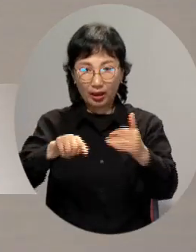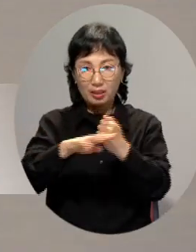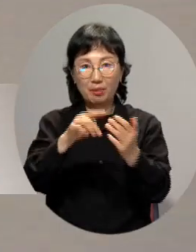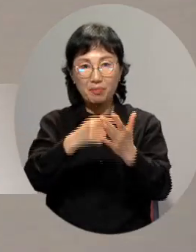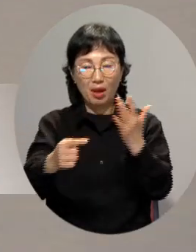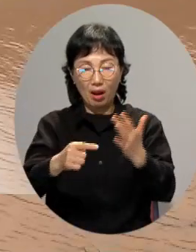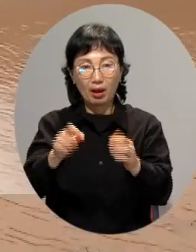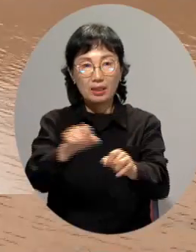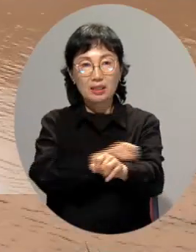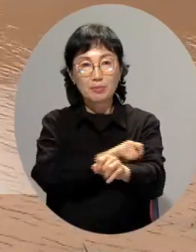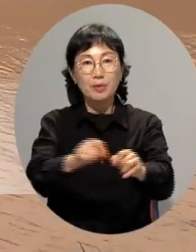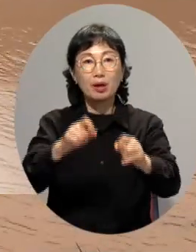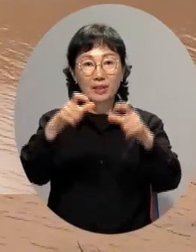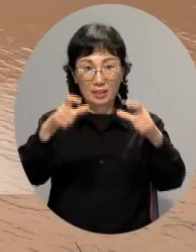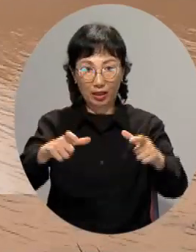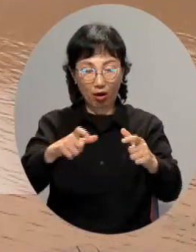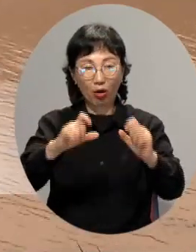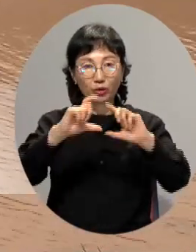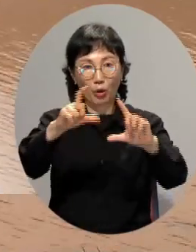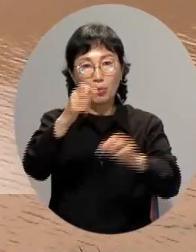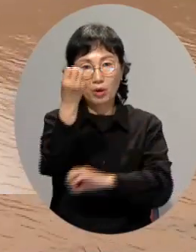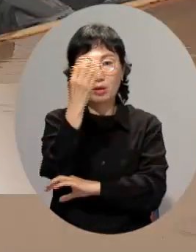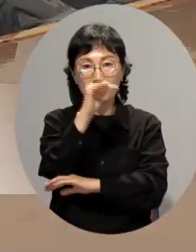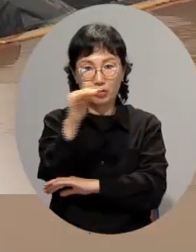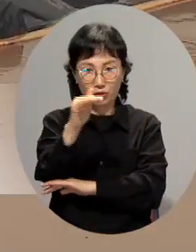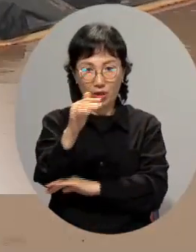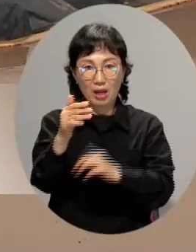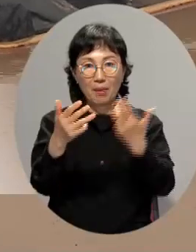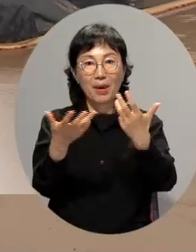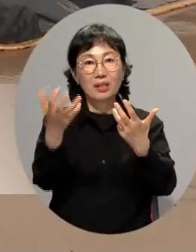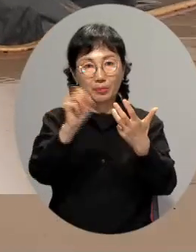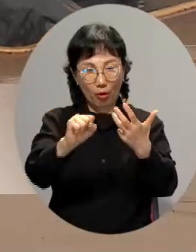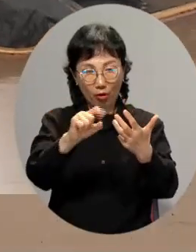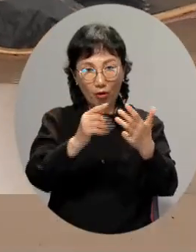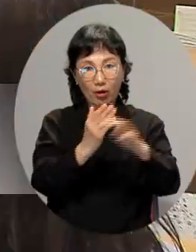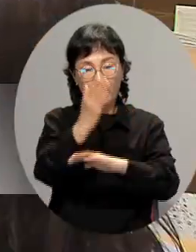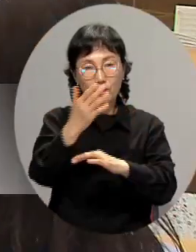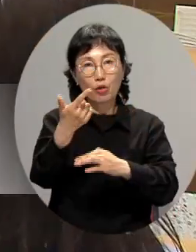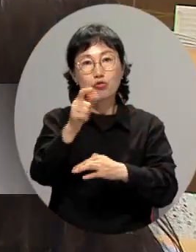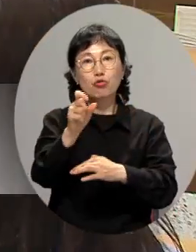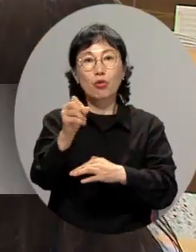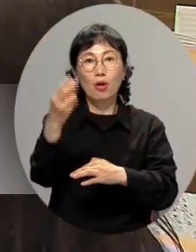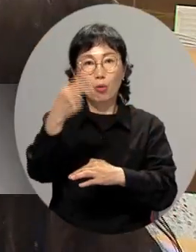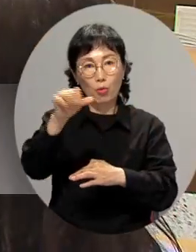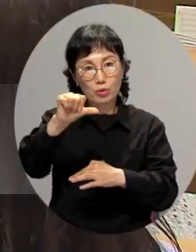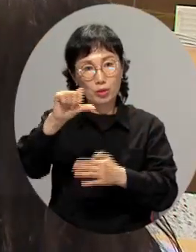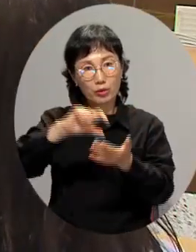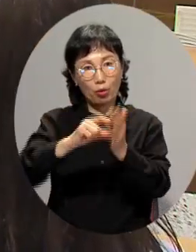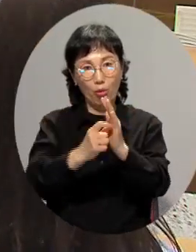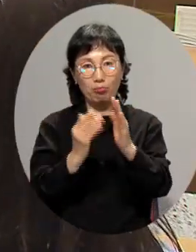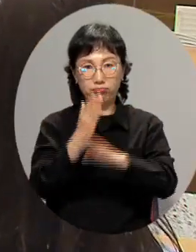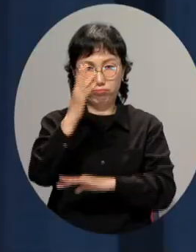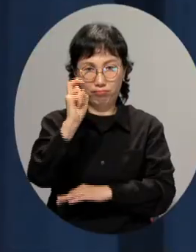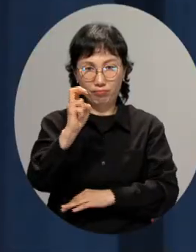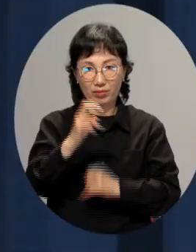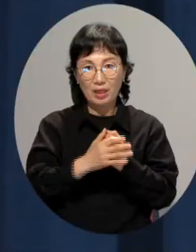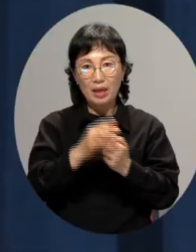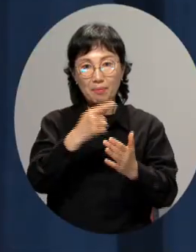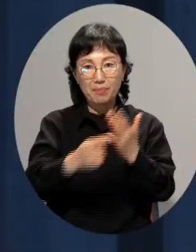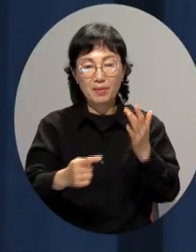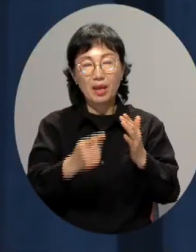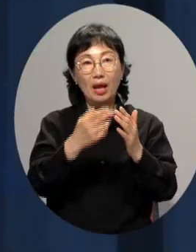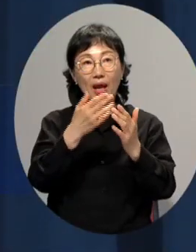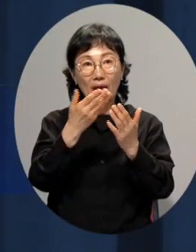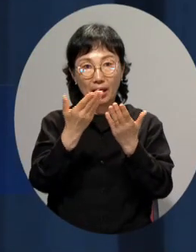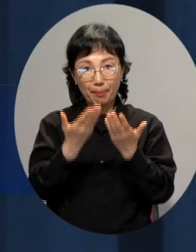각각 특별재난지역 선포 기준인 80억 원과 6억 5천만 원을 넘을 것으로 추산됐기 때문입니다. 피해를 입으신